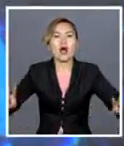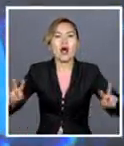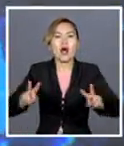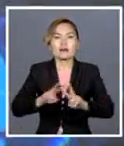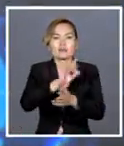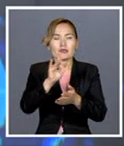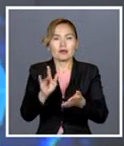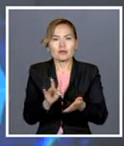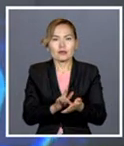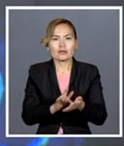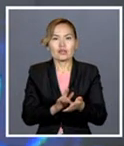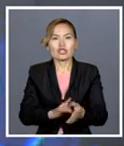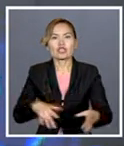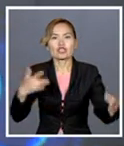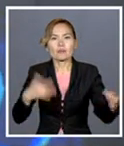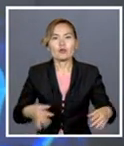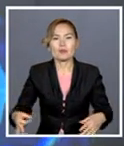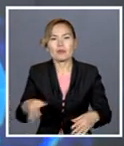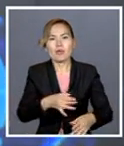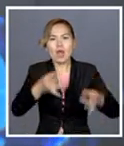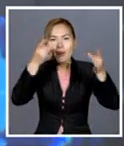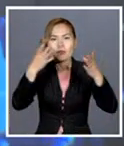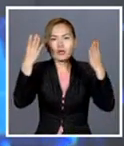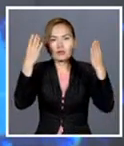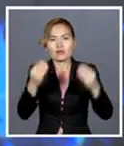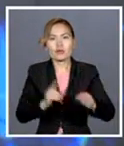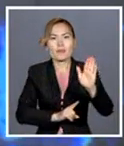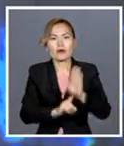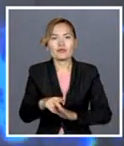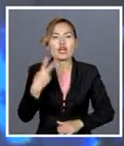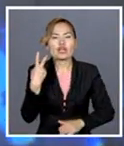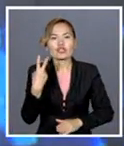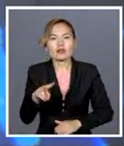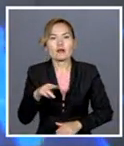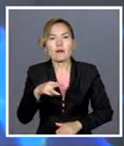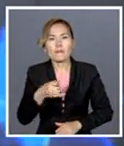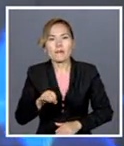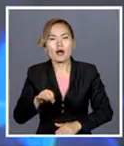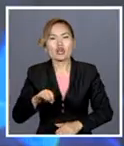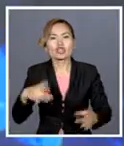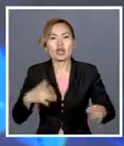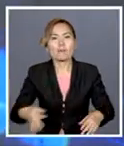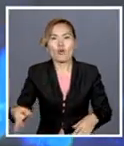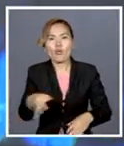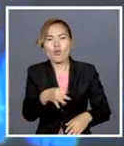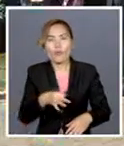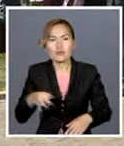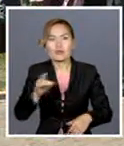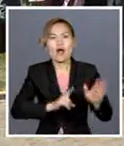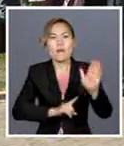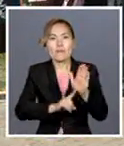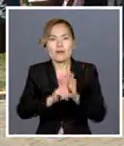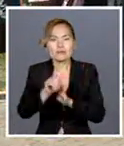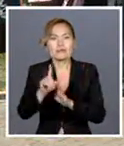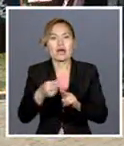Экспо көрмесі аясында Астанада Жамбыл облысының мәдениет күндері басталды. 20 мамырда Жамбыл облысынан жолға шыққан Ұлы Жібек жолы